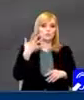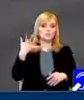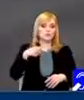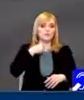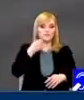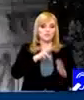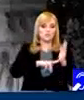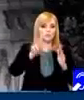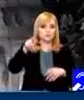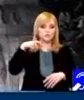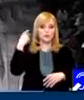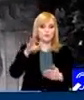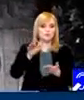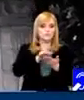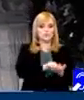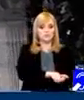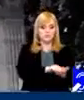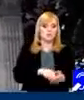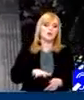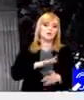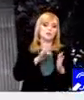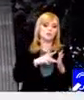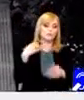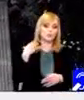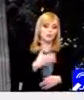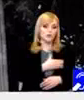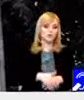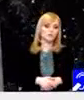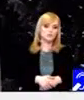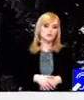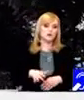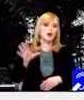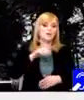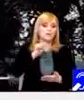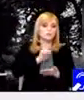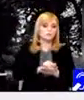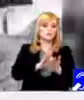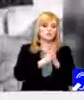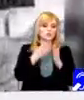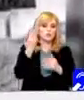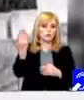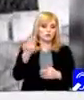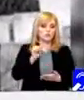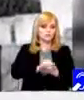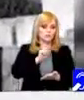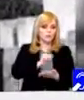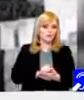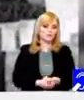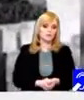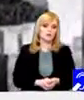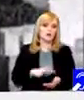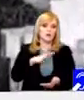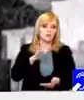vârsta de 71 de ani și a fost înmormântat la cimitirul Belu din București. Postmortem au fost publicate cele 5 volume ale lui, Note politice, o